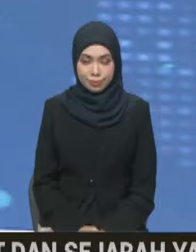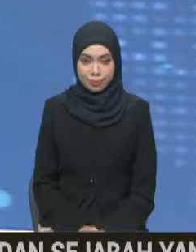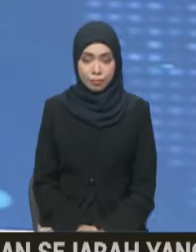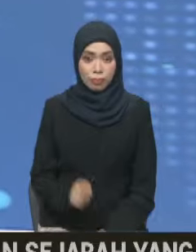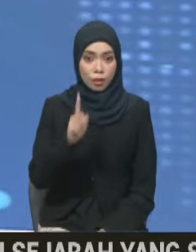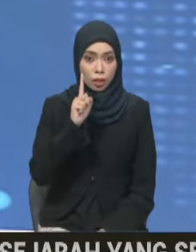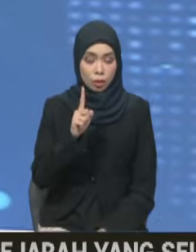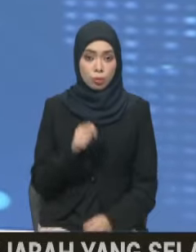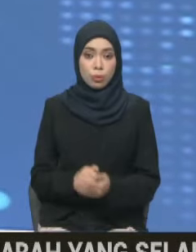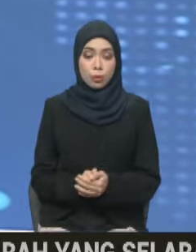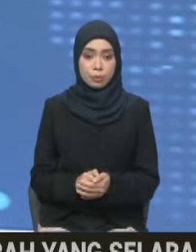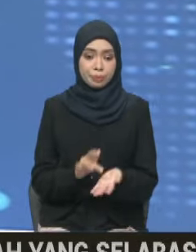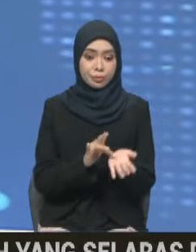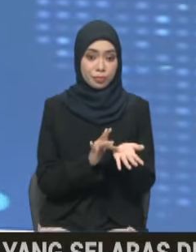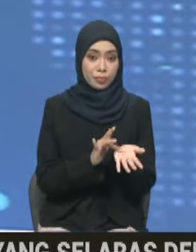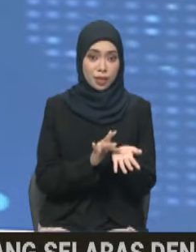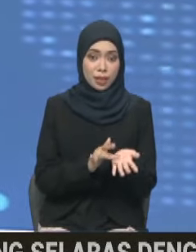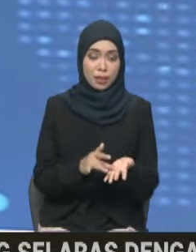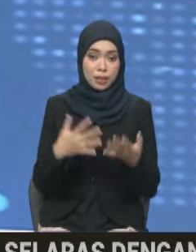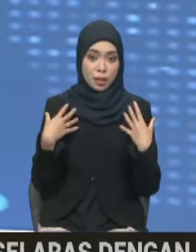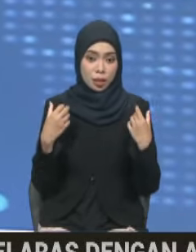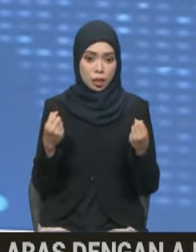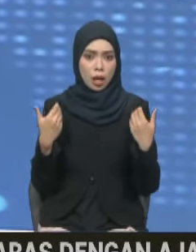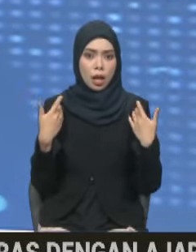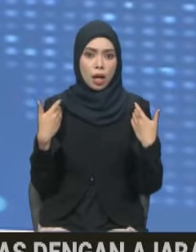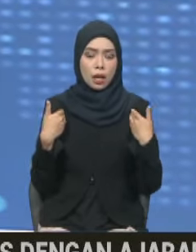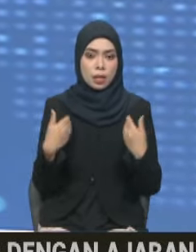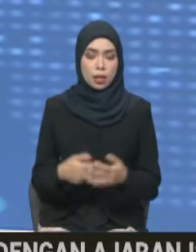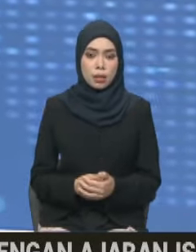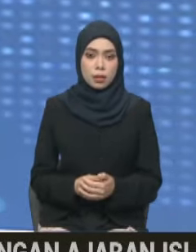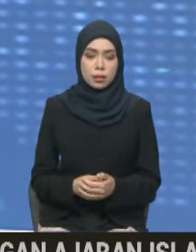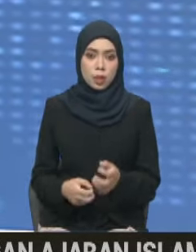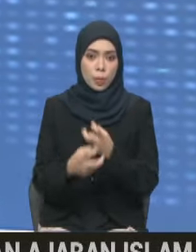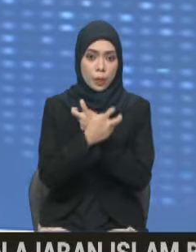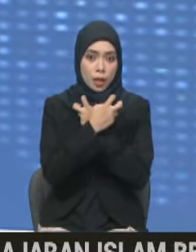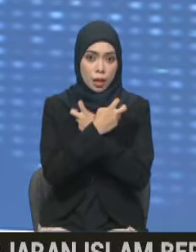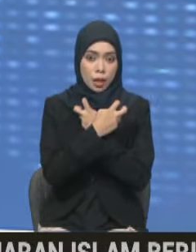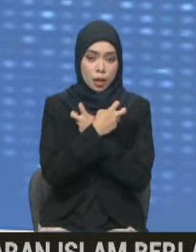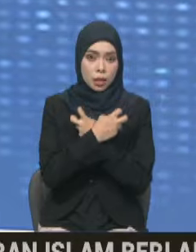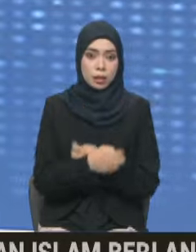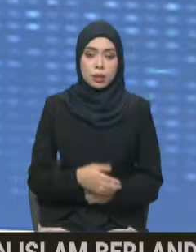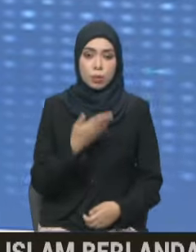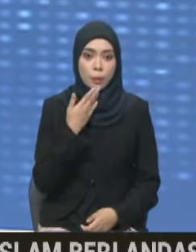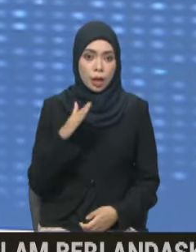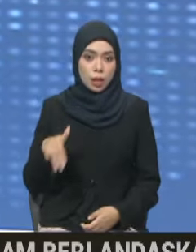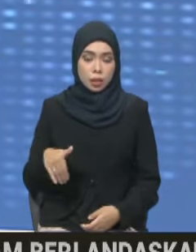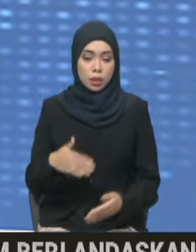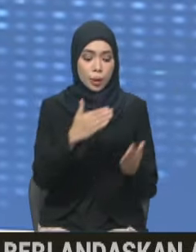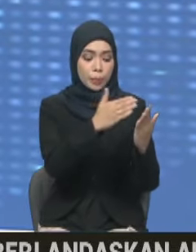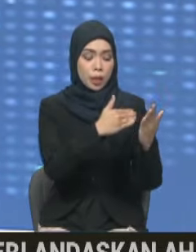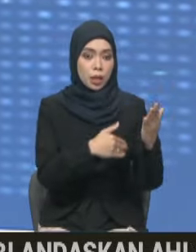Satu produk kesihatan didapati dicemari dengan bahan racun berjadual yang tidak diisytiharkan tersenarai dalam Akta